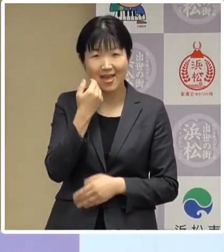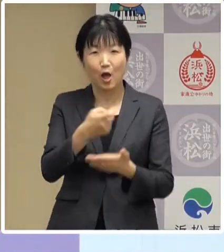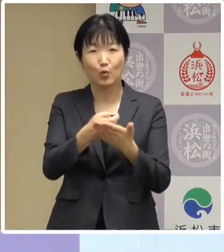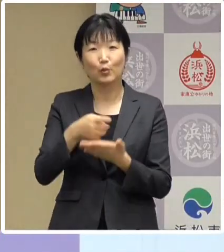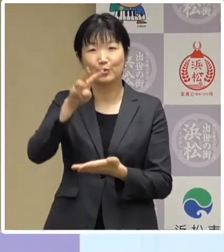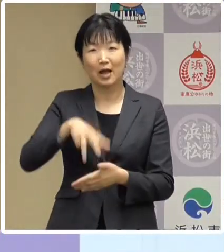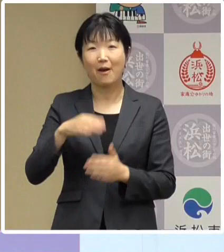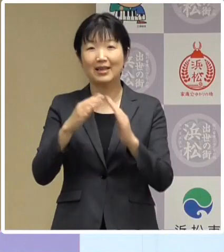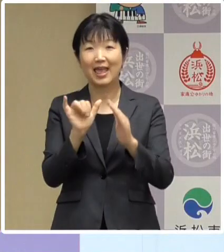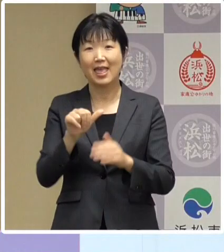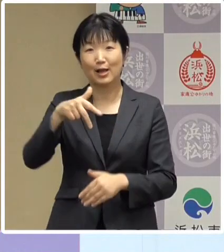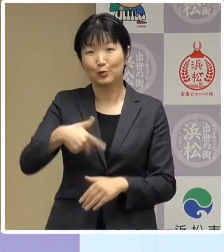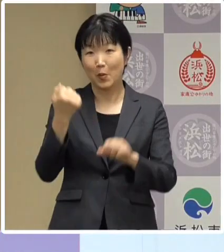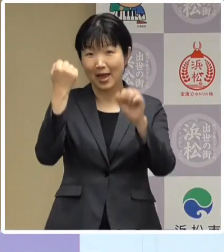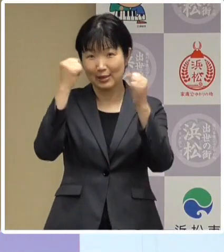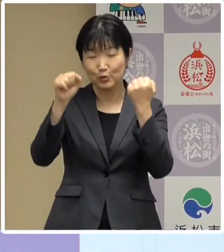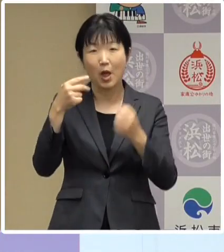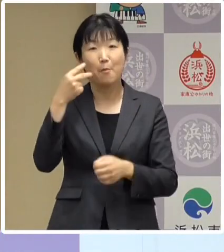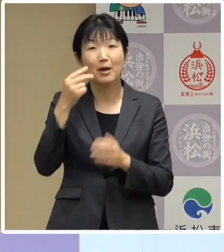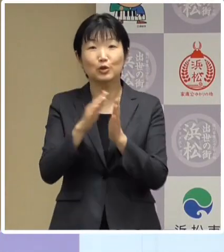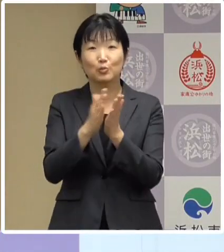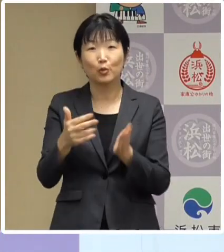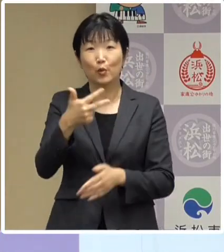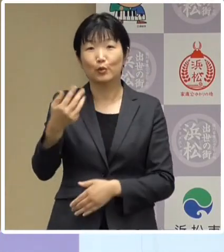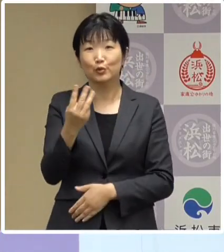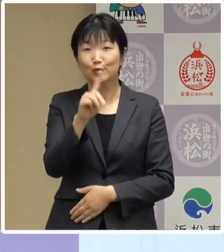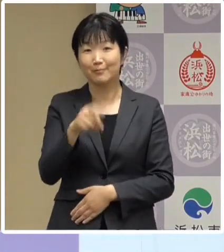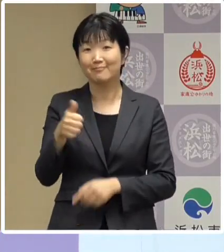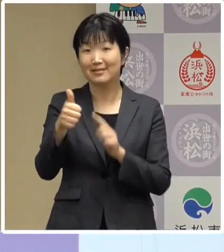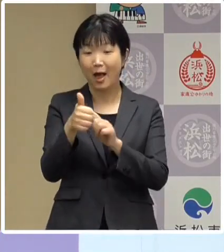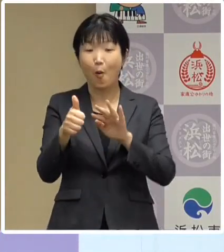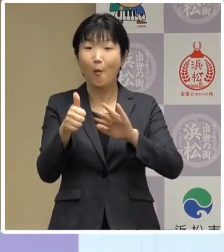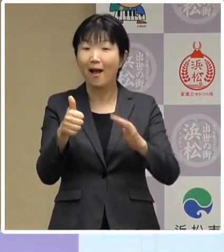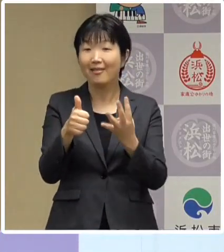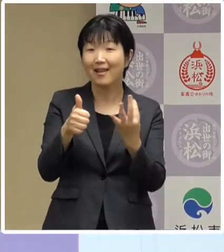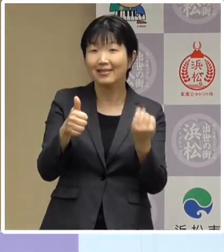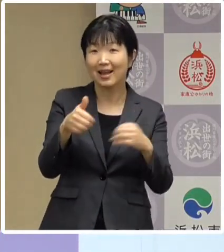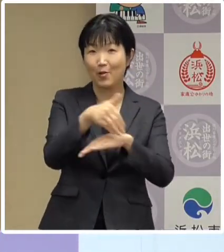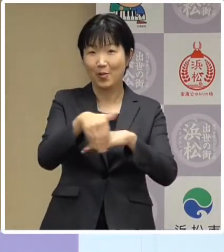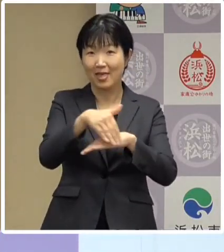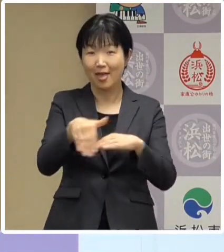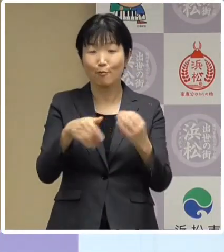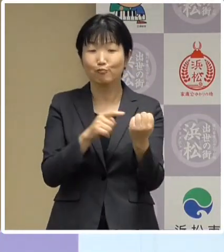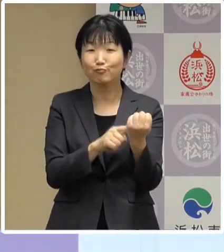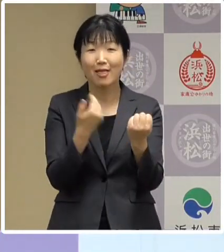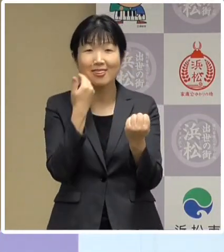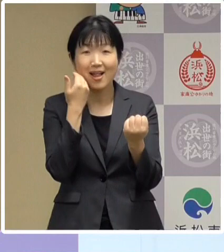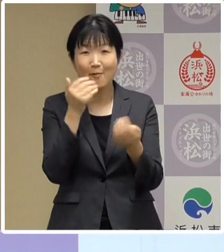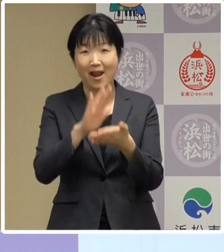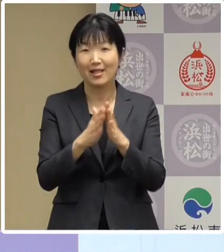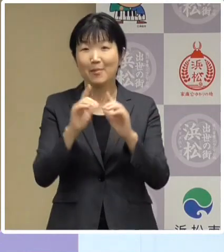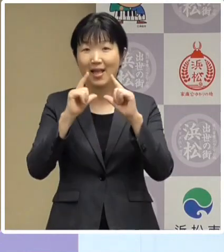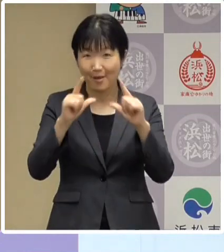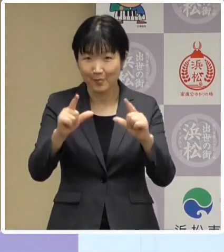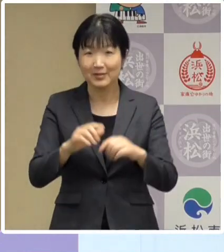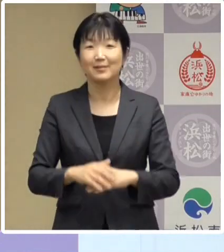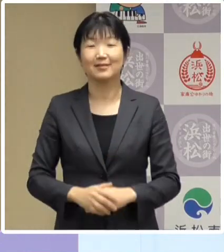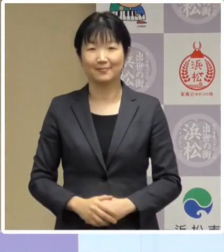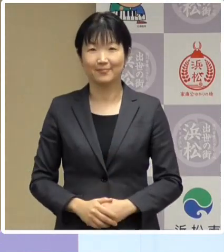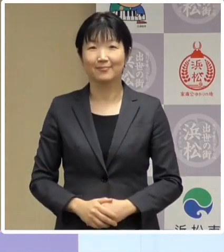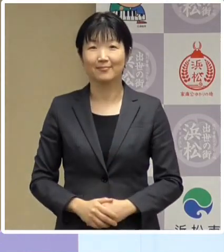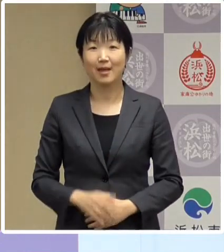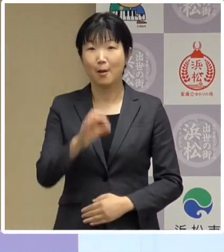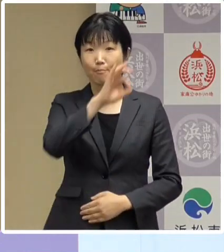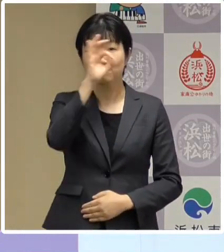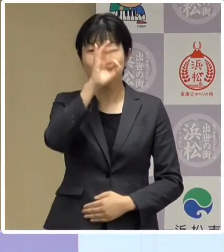本潤さんほか複数名を予定しておりますが、他の出演者につきましては改めて発表させていただきます。